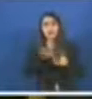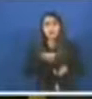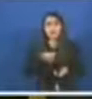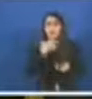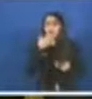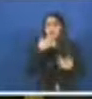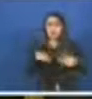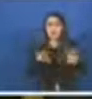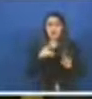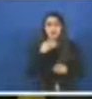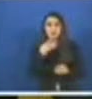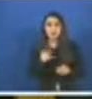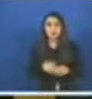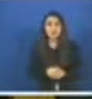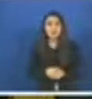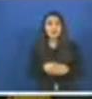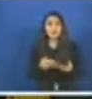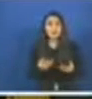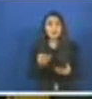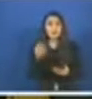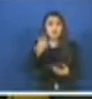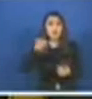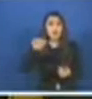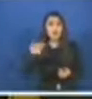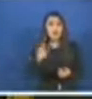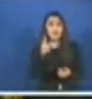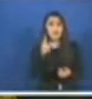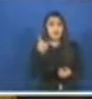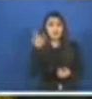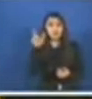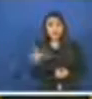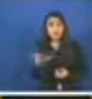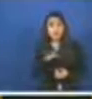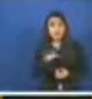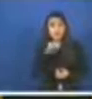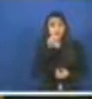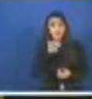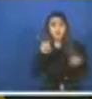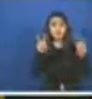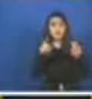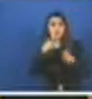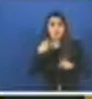değerlendirmelerimiz arasında değildir. Zira daha önemli bir durumun varlığı söz konusudur.